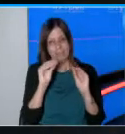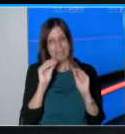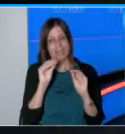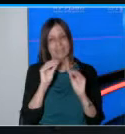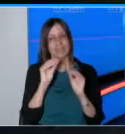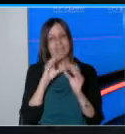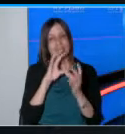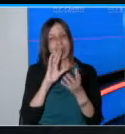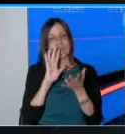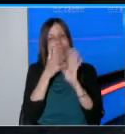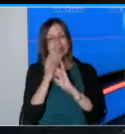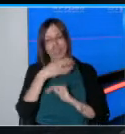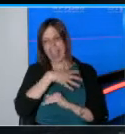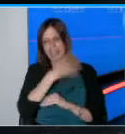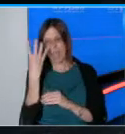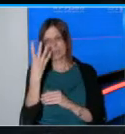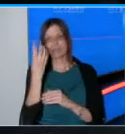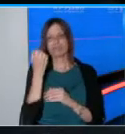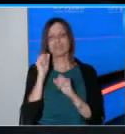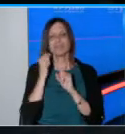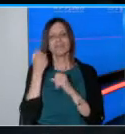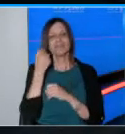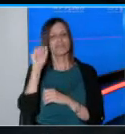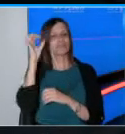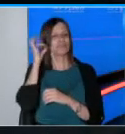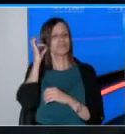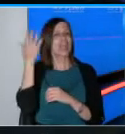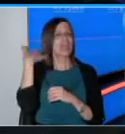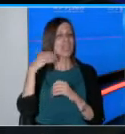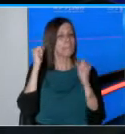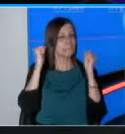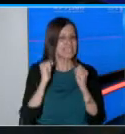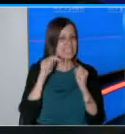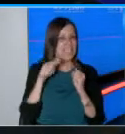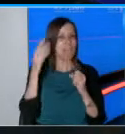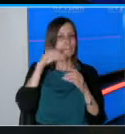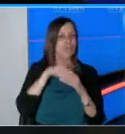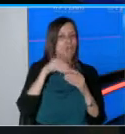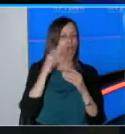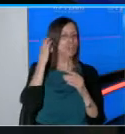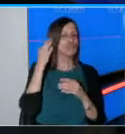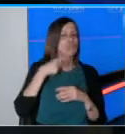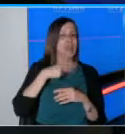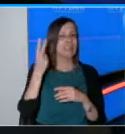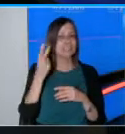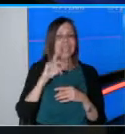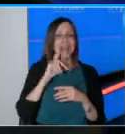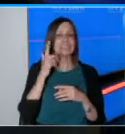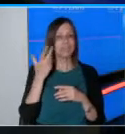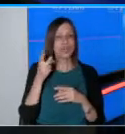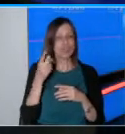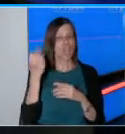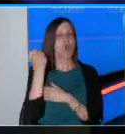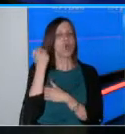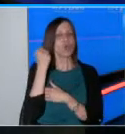המהפכה הלהט"בית, כן. פמיניסטית, הייתה, הבסיס שלה היה בתוך הנשים הלסביות. הנשים הלסביות היו הכוח